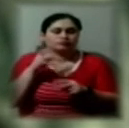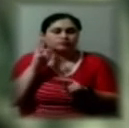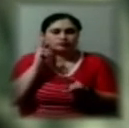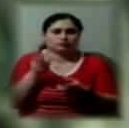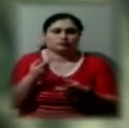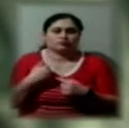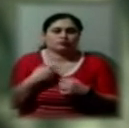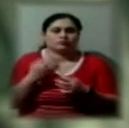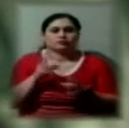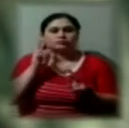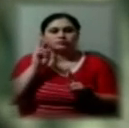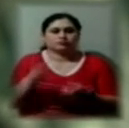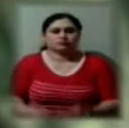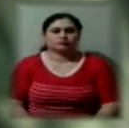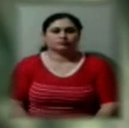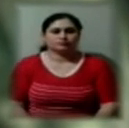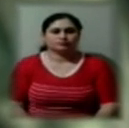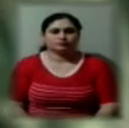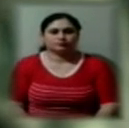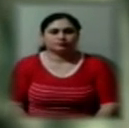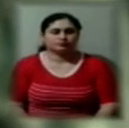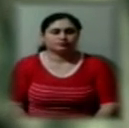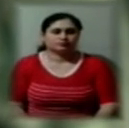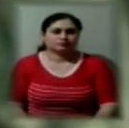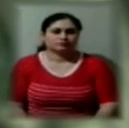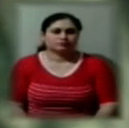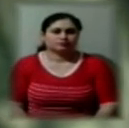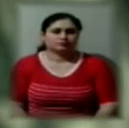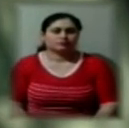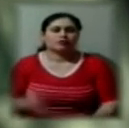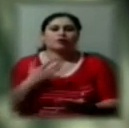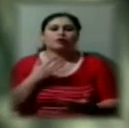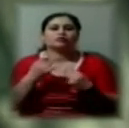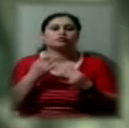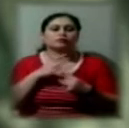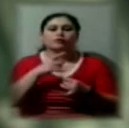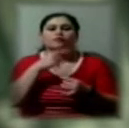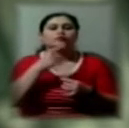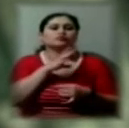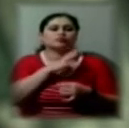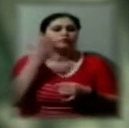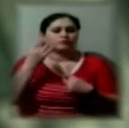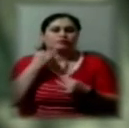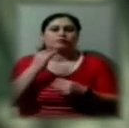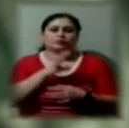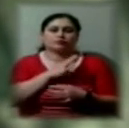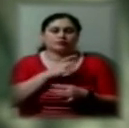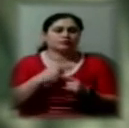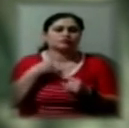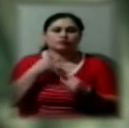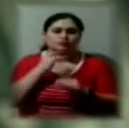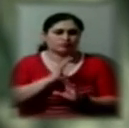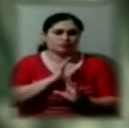знали, просто розмовляли? Ні, скажу, яка розмова? Ну, ви кажете, звичайні слідчі. Свідчі такого розмови